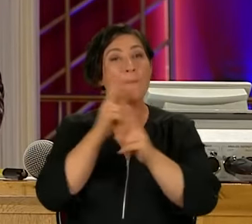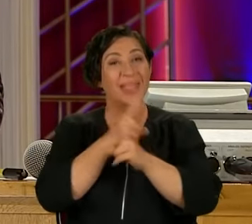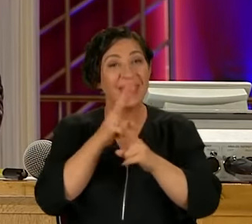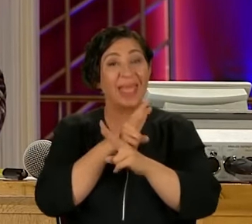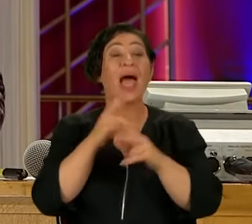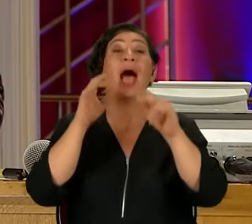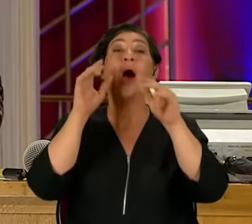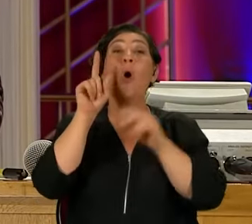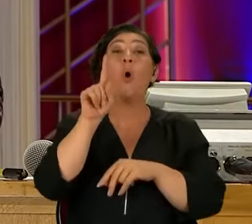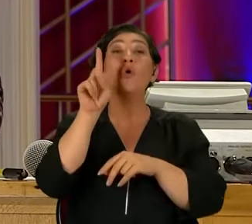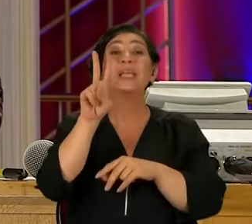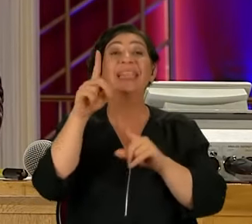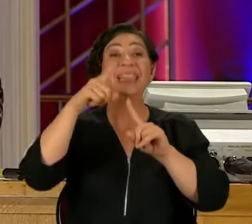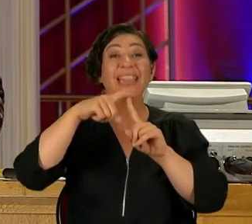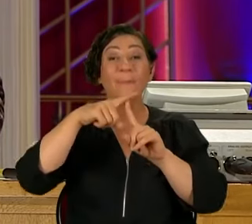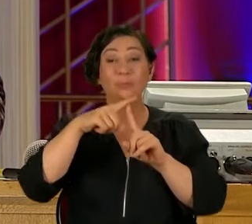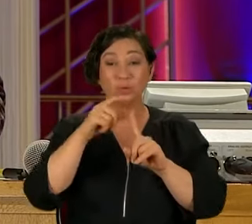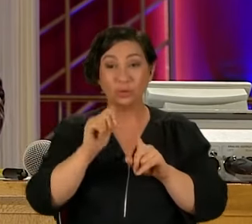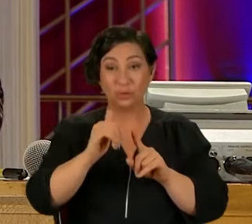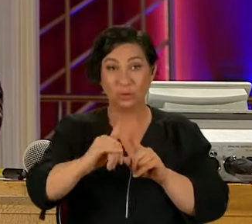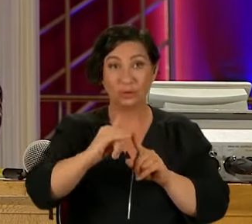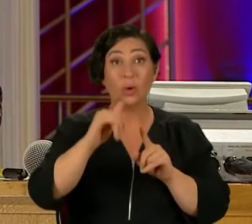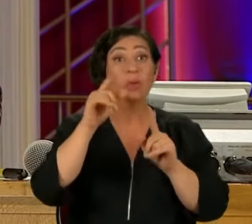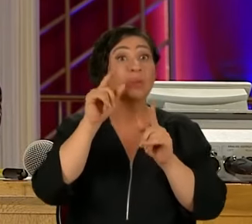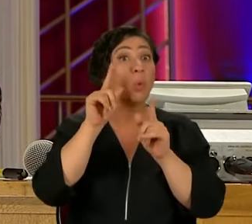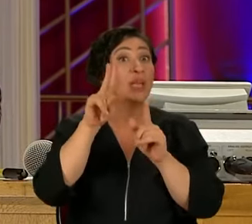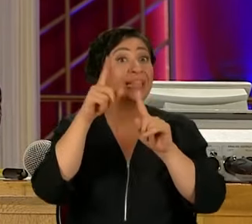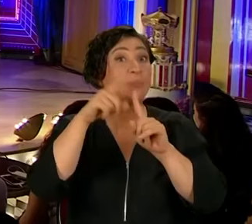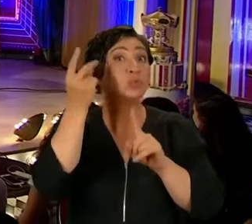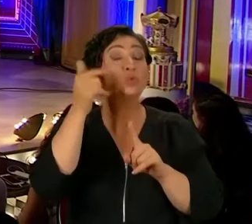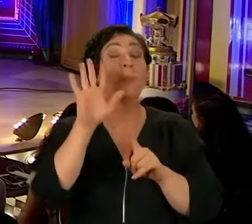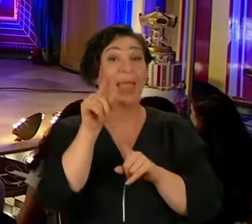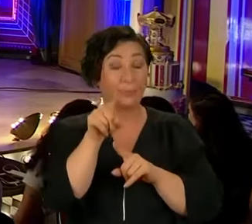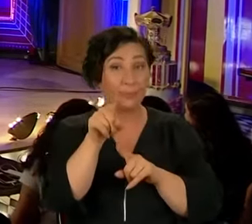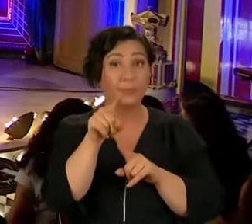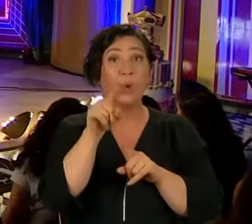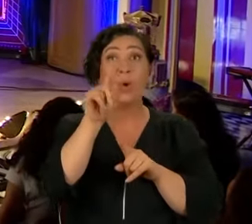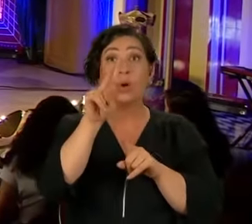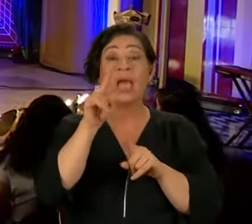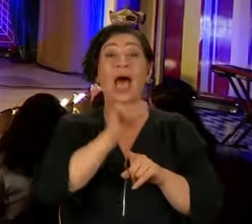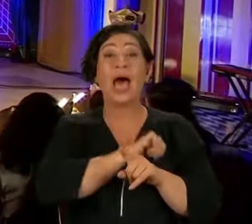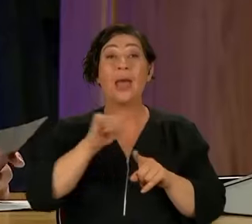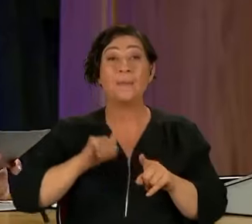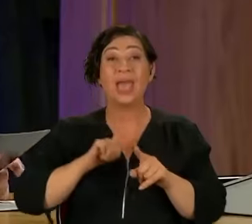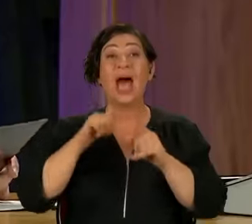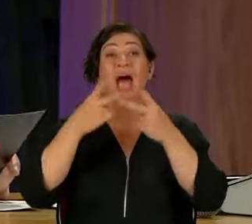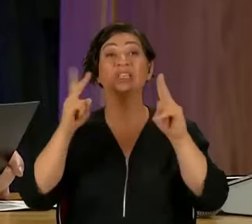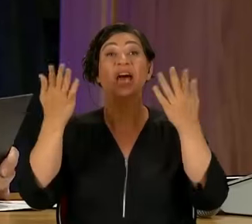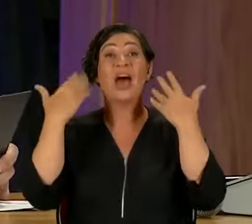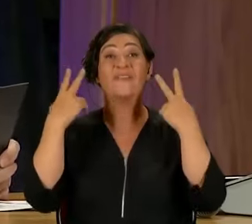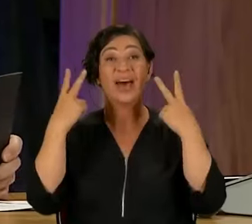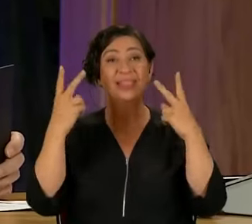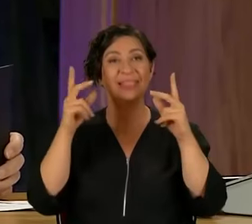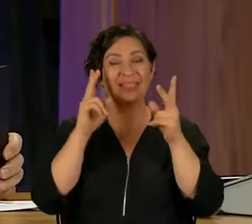ve 12 Temmuz günü, unutmayalım bu tarihi, 12 Temmuz günü Harbiye Açık Hava